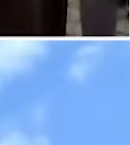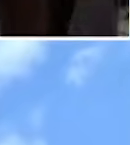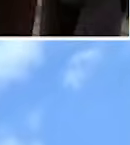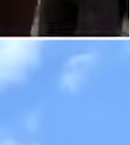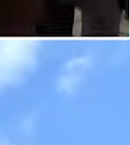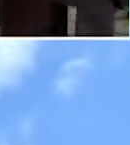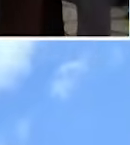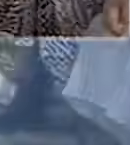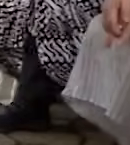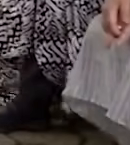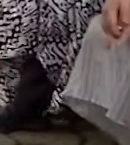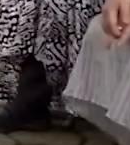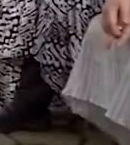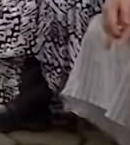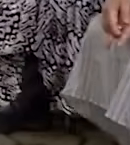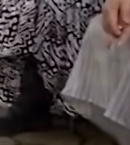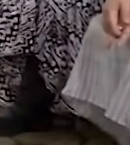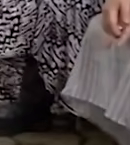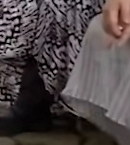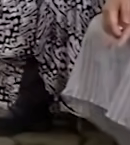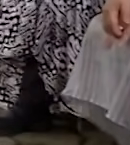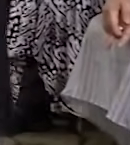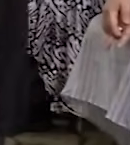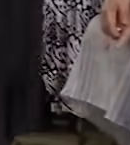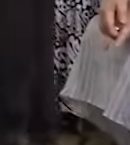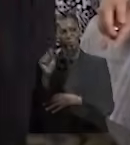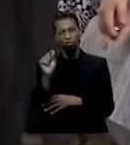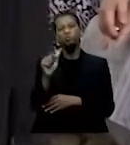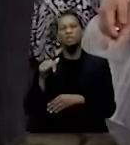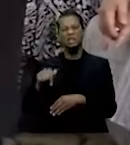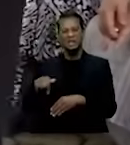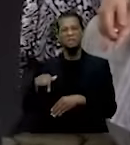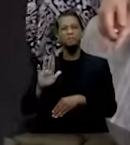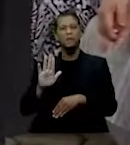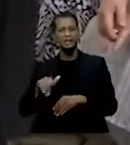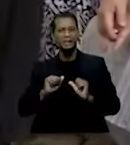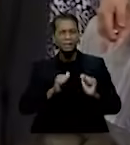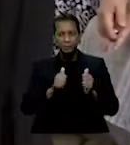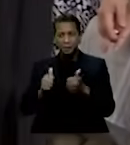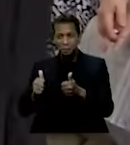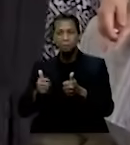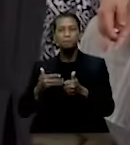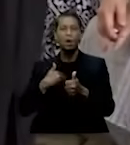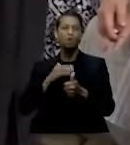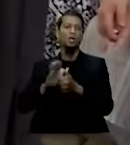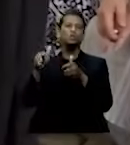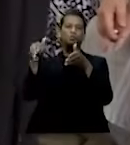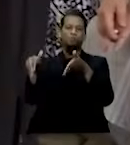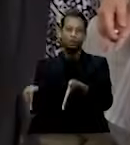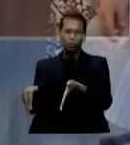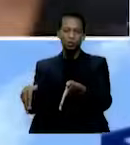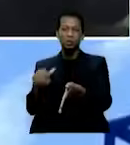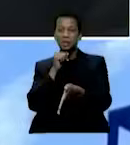Selamat siang Reza dan juga pemirsa. Ya betul sekali, saat ini masih dalam persiapan untuk pemakaman almarhumah Marissa Haque.